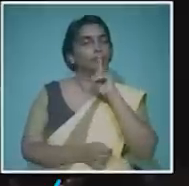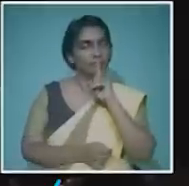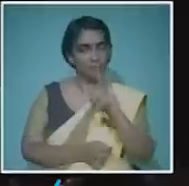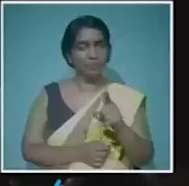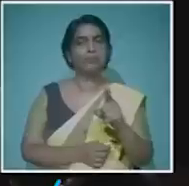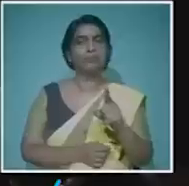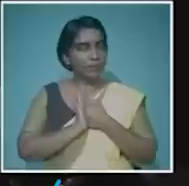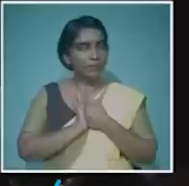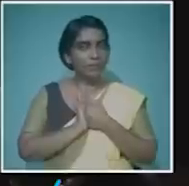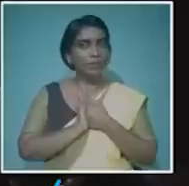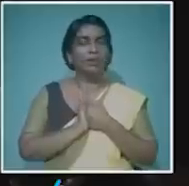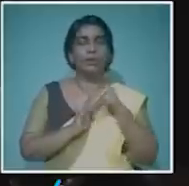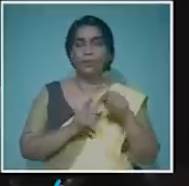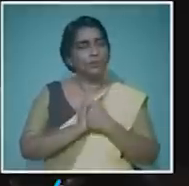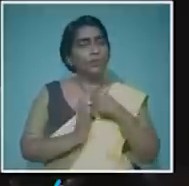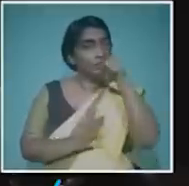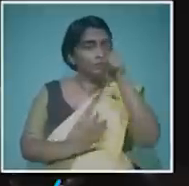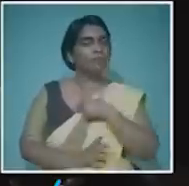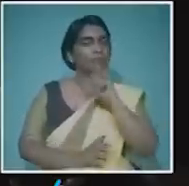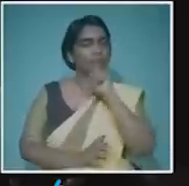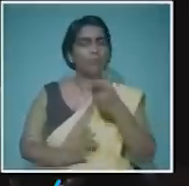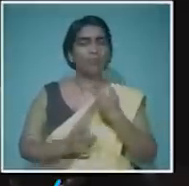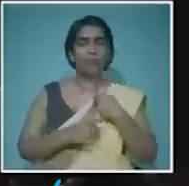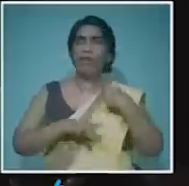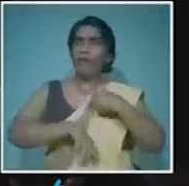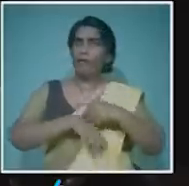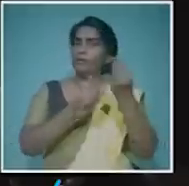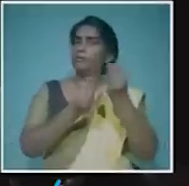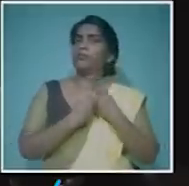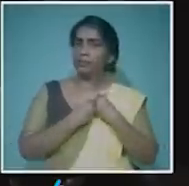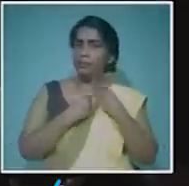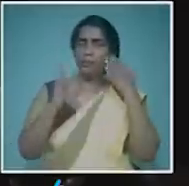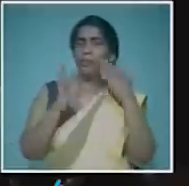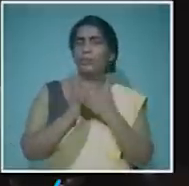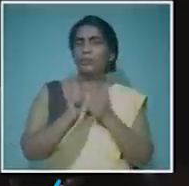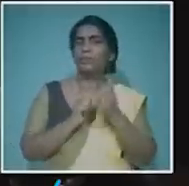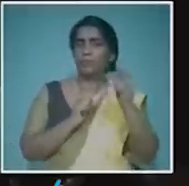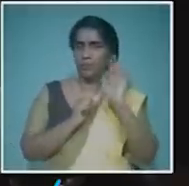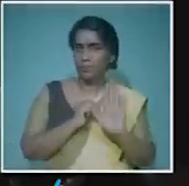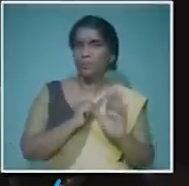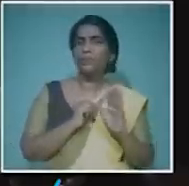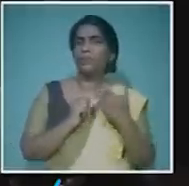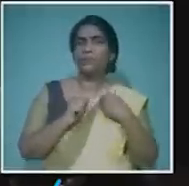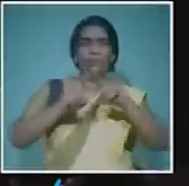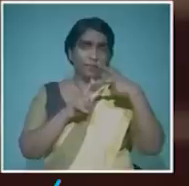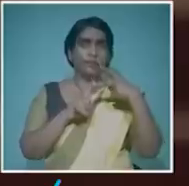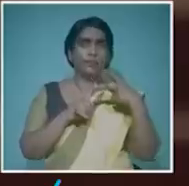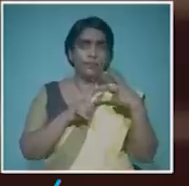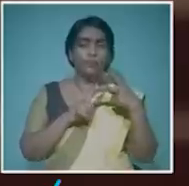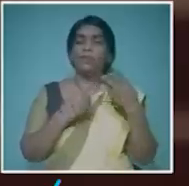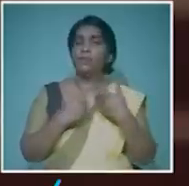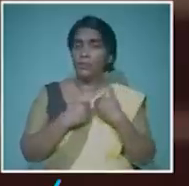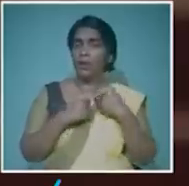ඔබතුමාට ගෞරවයෙන් මේ ප්‍රශ්න විසඳලා දෙන්න. අපේ වරප්‍රසාද ආරක්ෂා කරලා දෙන්නේ ඒ සම්බන්ධව ඔබතුමා කටයුතු කරන්න අපිට වෙන අය විශ්වාස නැහැ. ඒක